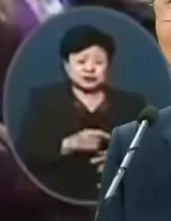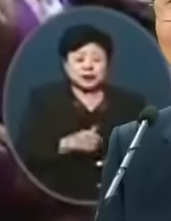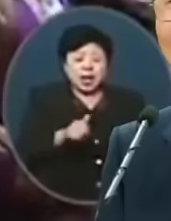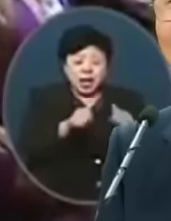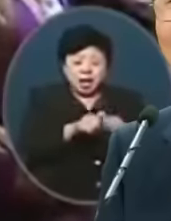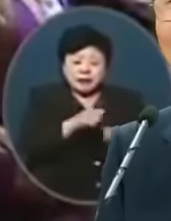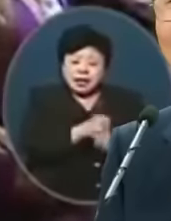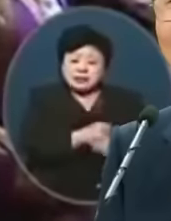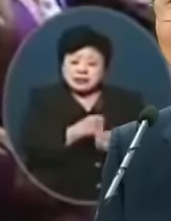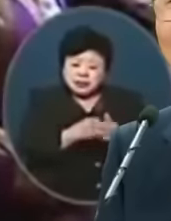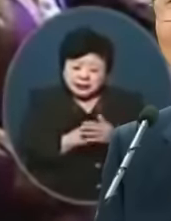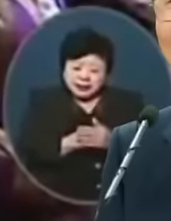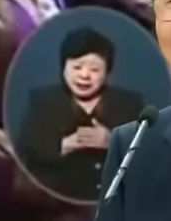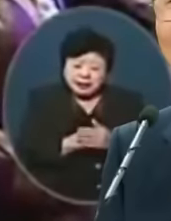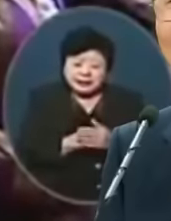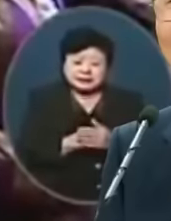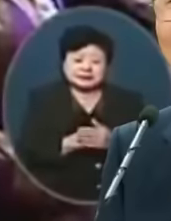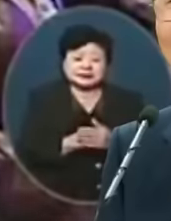때문인 것입니다.